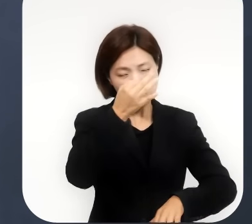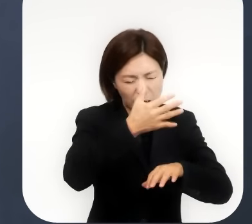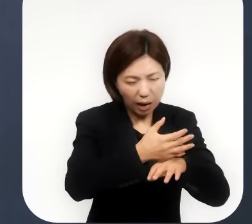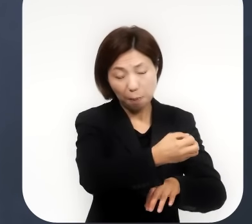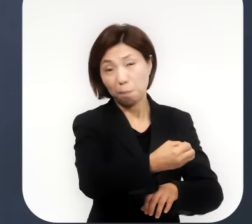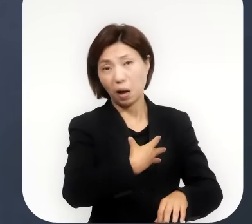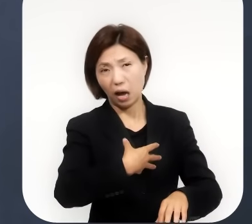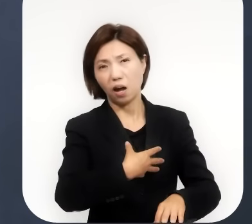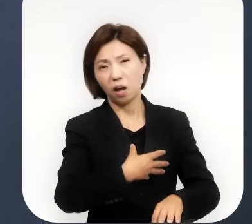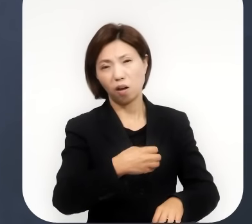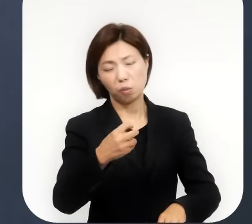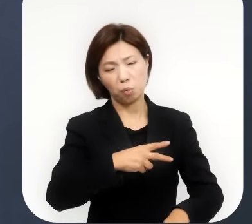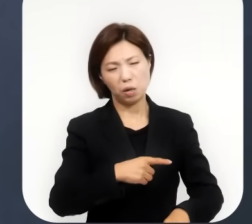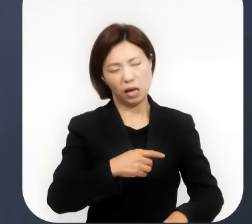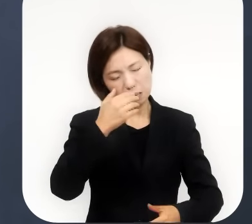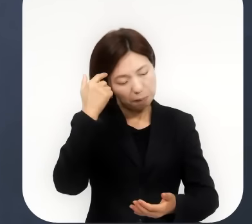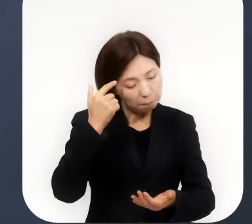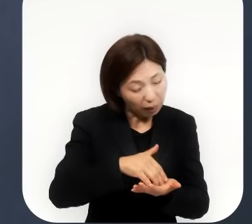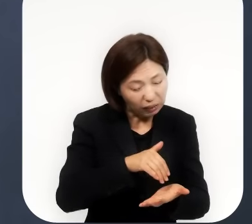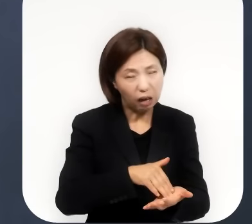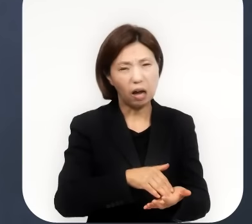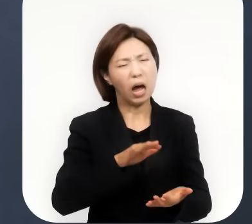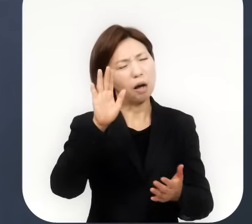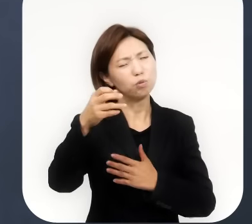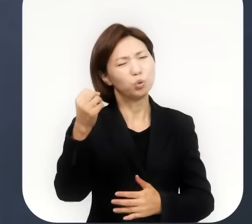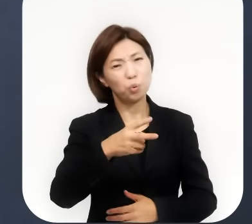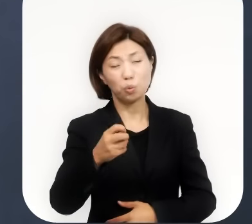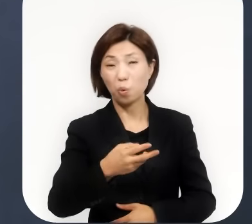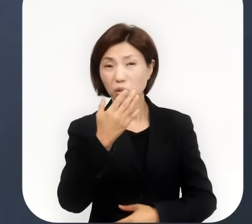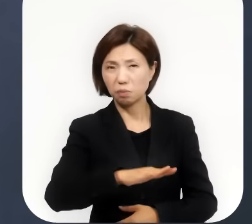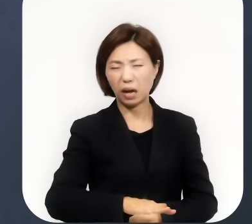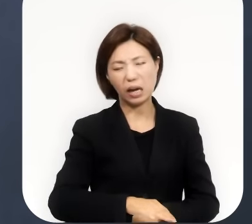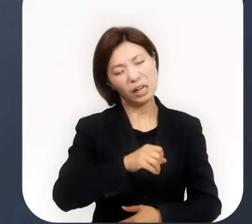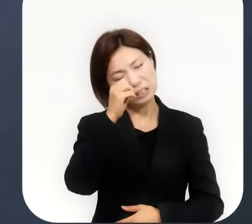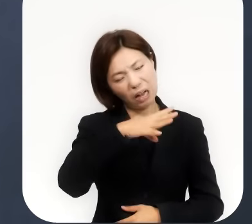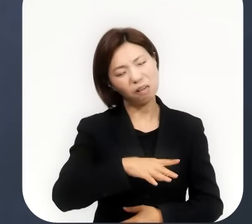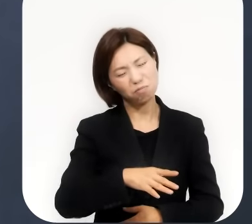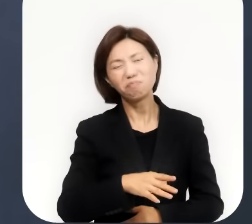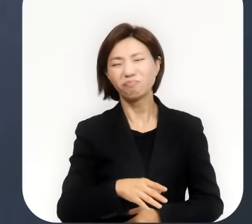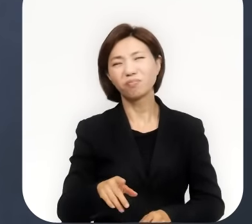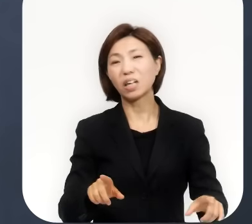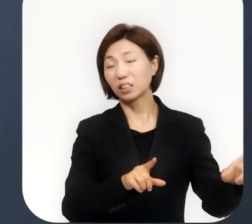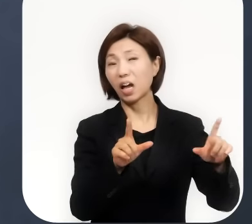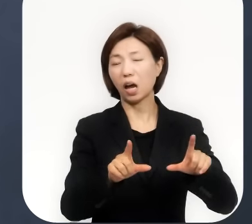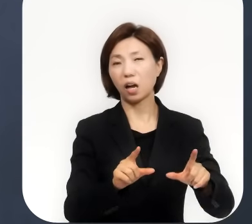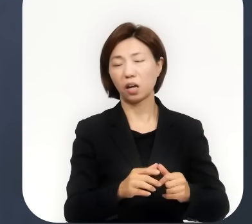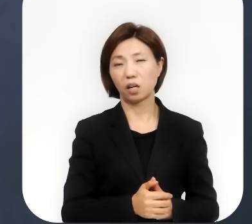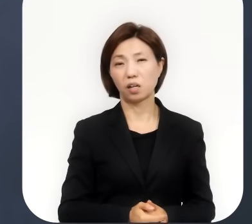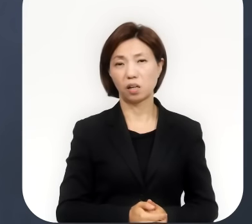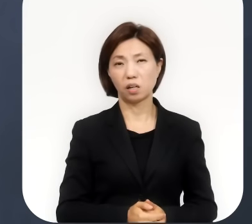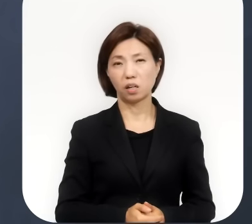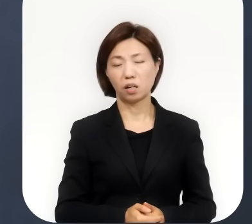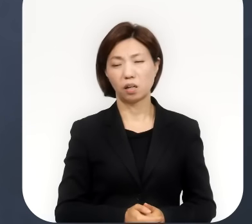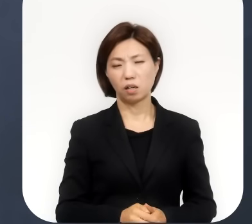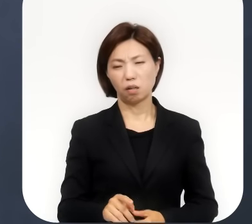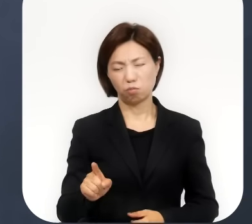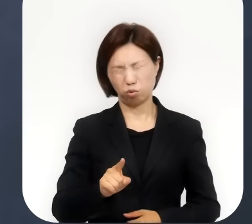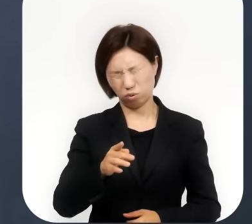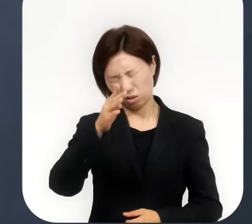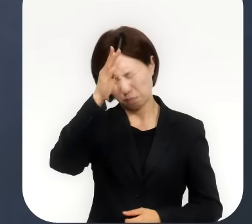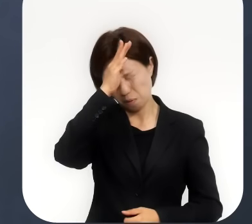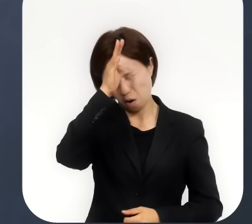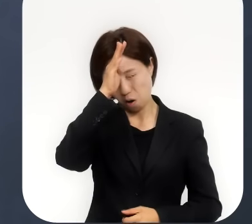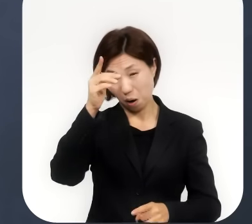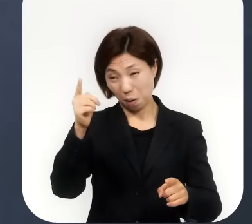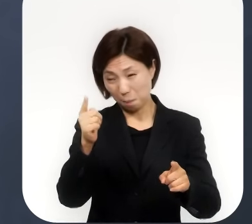참여를 하고 사과를 하고 다시 안 그렇게 하고 또 그러다 하더라도 그러면 살만하다이 말이야 그러니까 우리가 어떤 병을